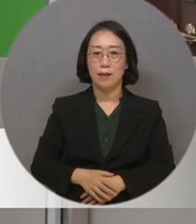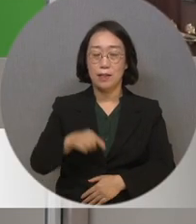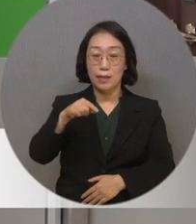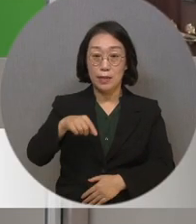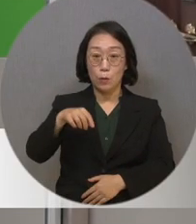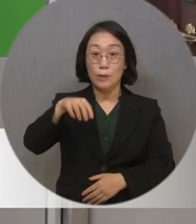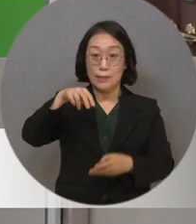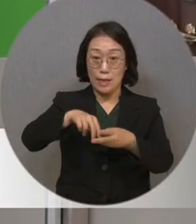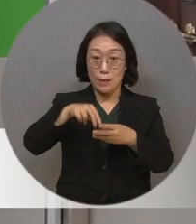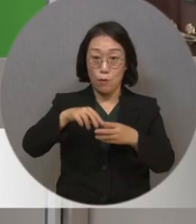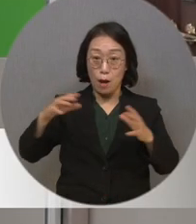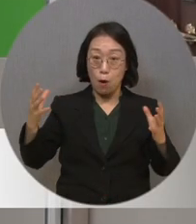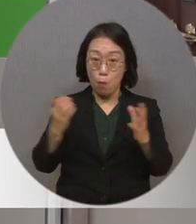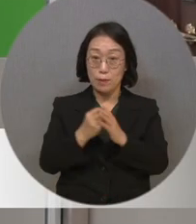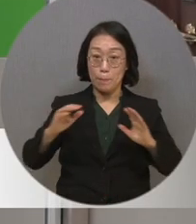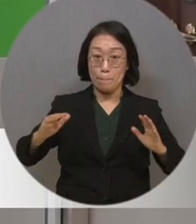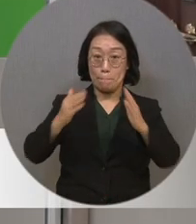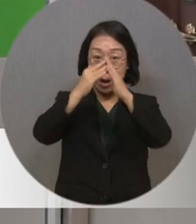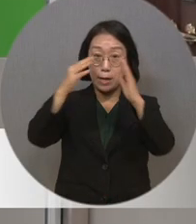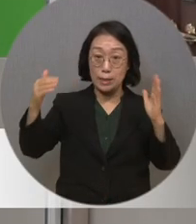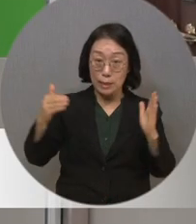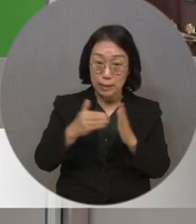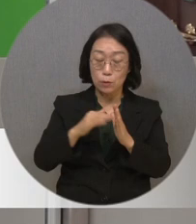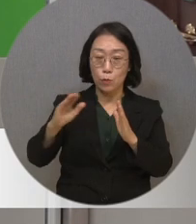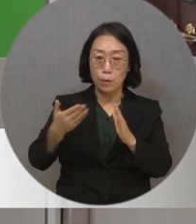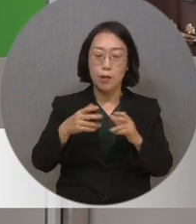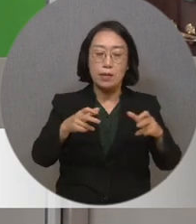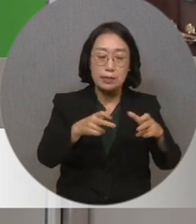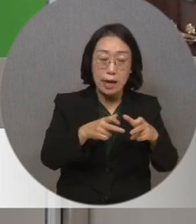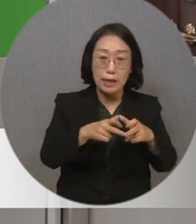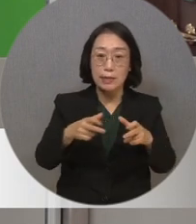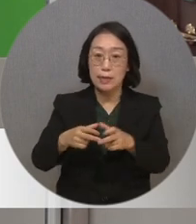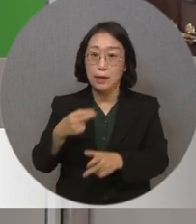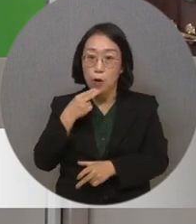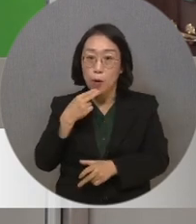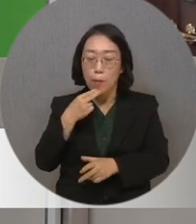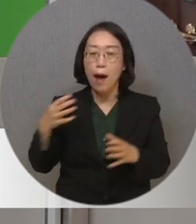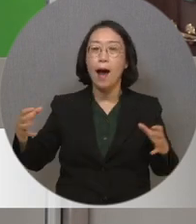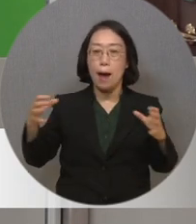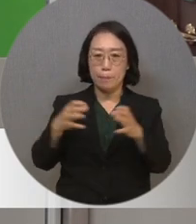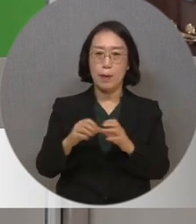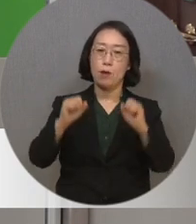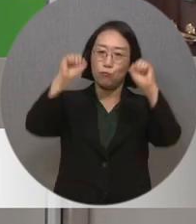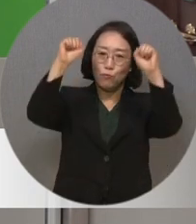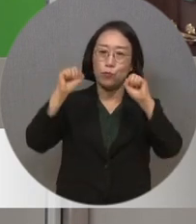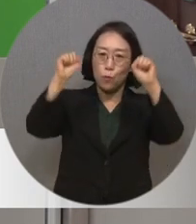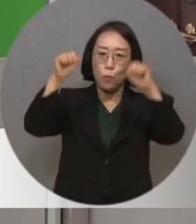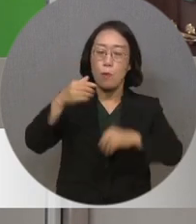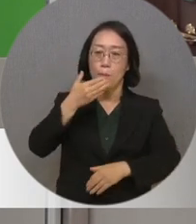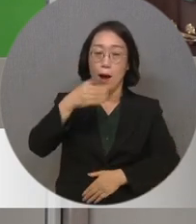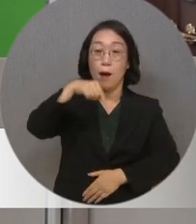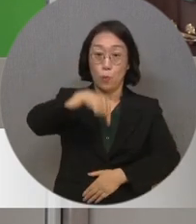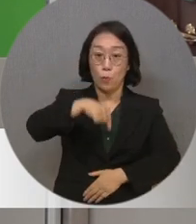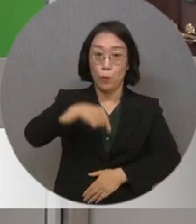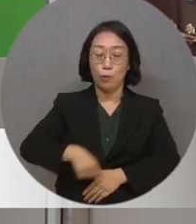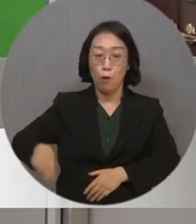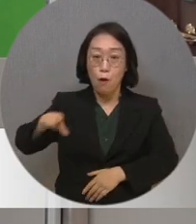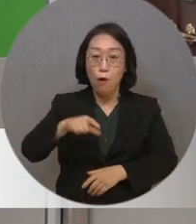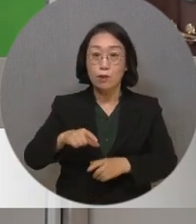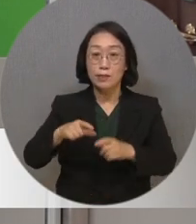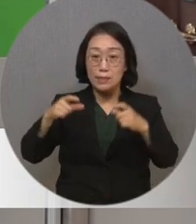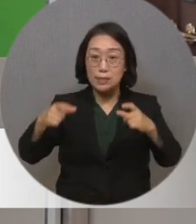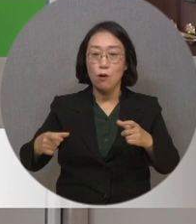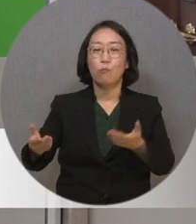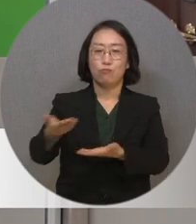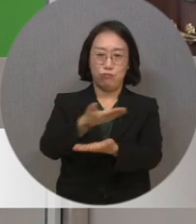어울림 센터가 완공되면 장애인과 비장애인이 함께 스포츠를 즐기고 지역 사회와 소통하는